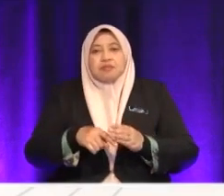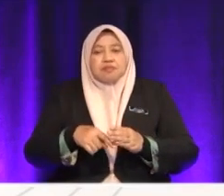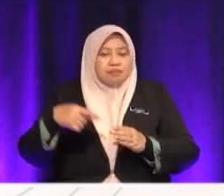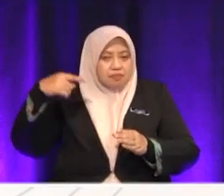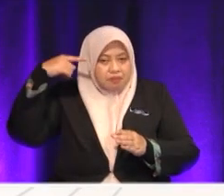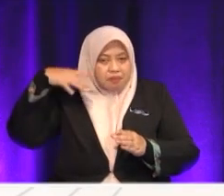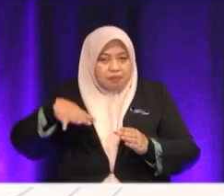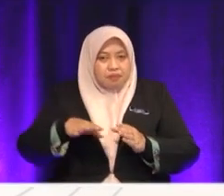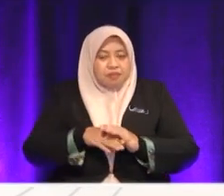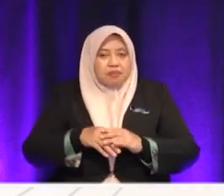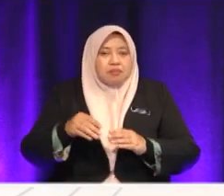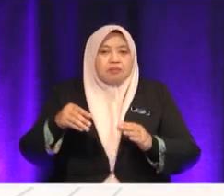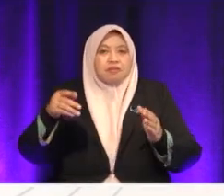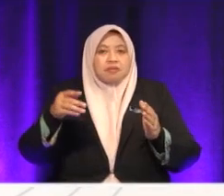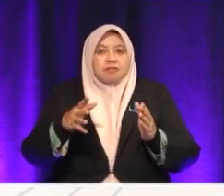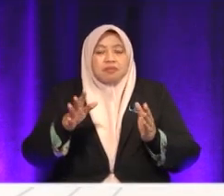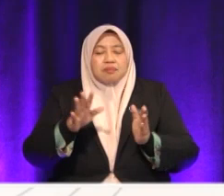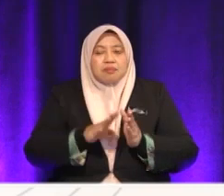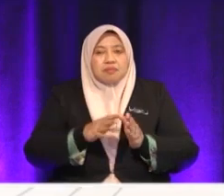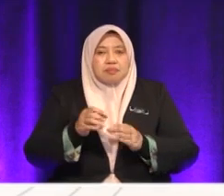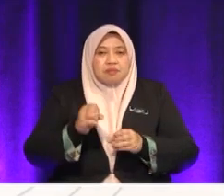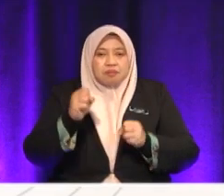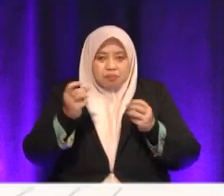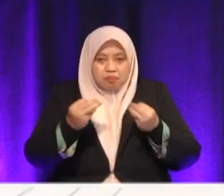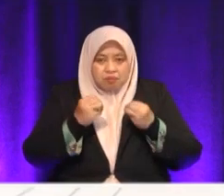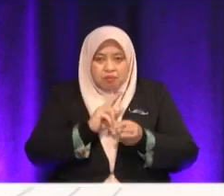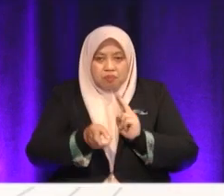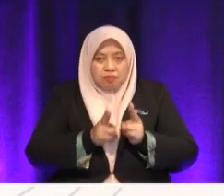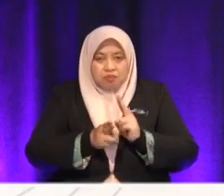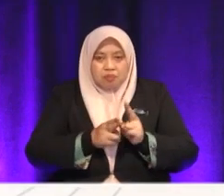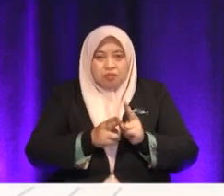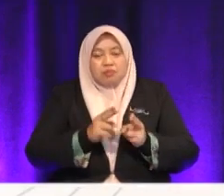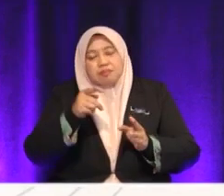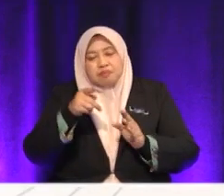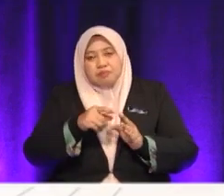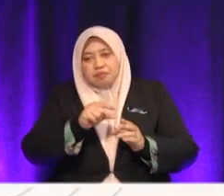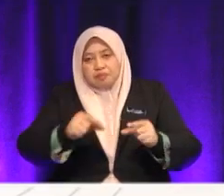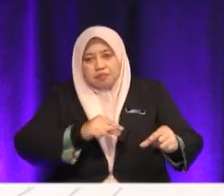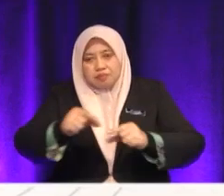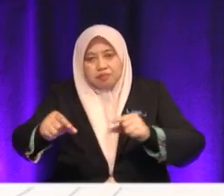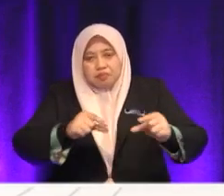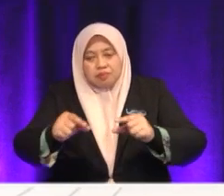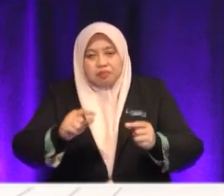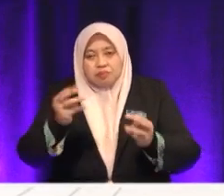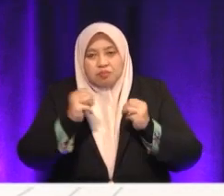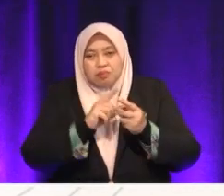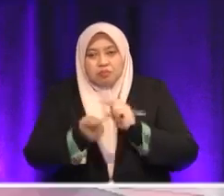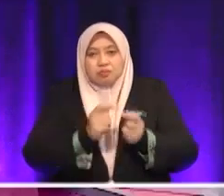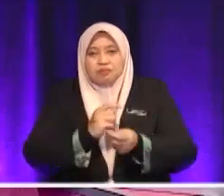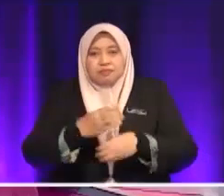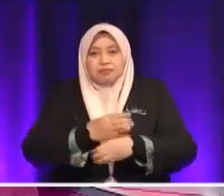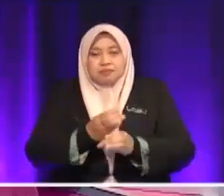kita buat tadi kan kita ubah kalau motion tadi kita buat motion Twin kan kalau kita nak tukang bentuk